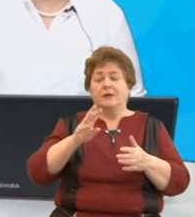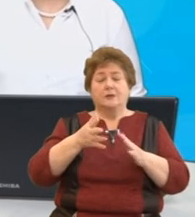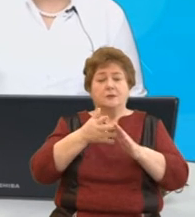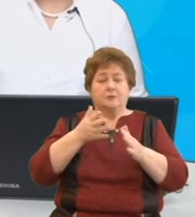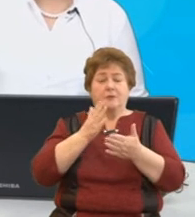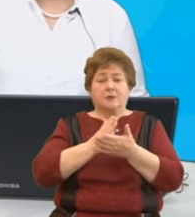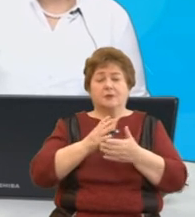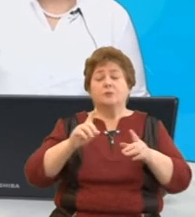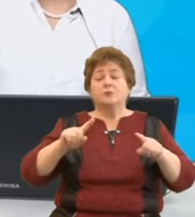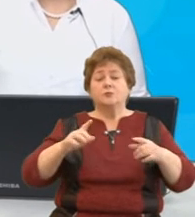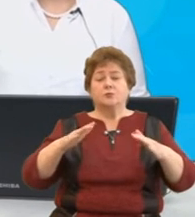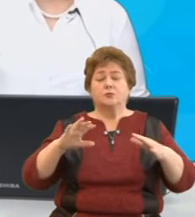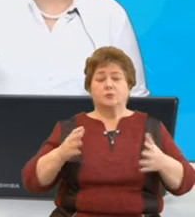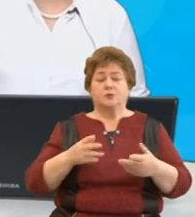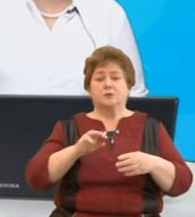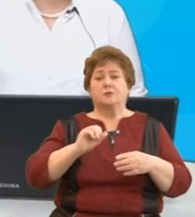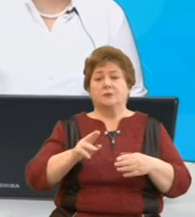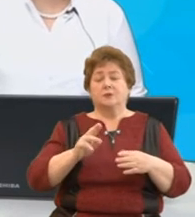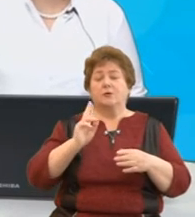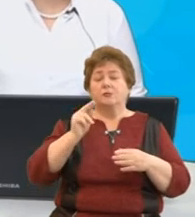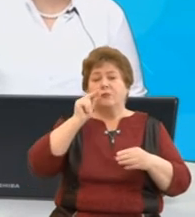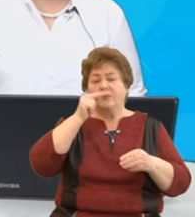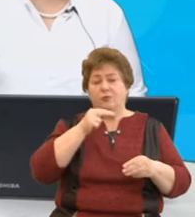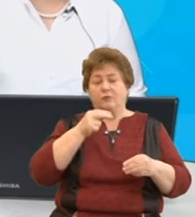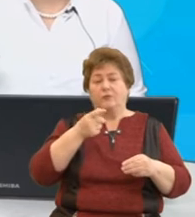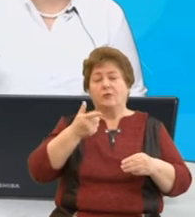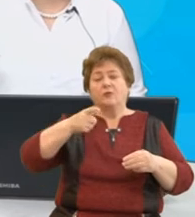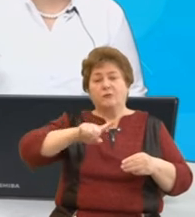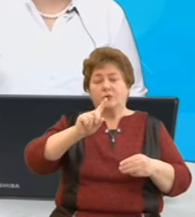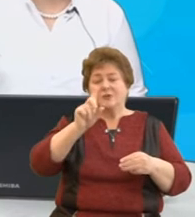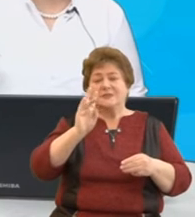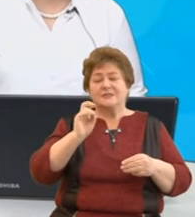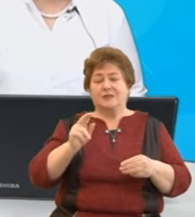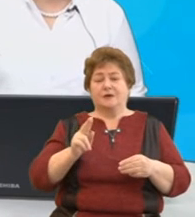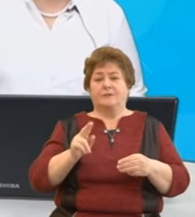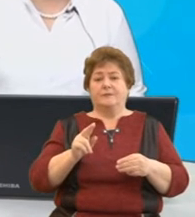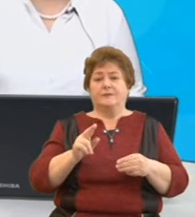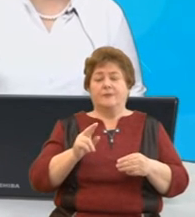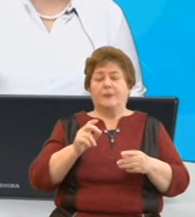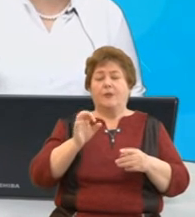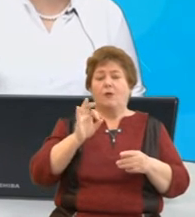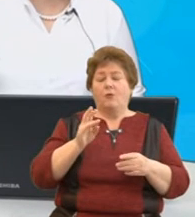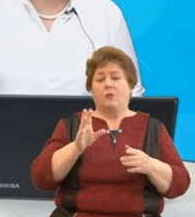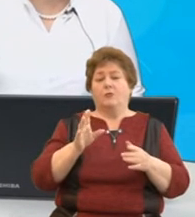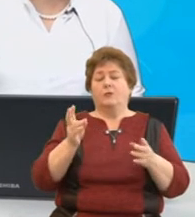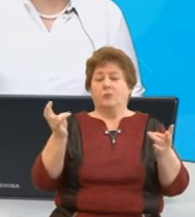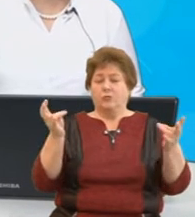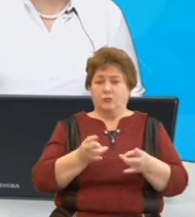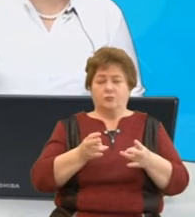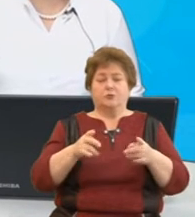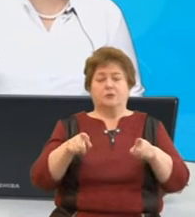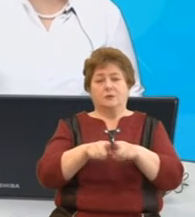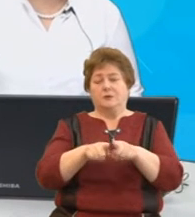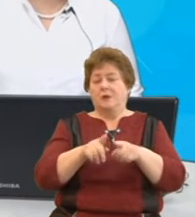почему случилось так кто виновник ъ он нам тоже нужен